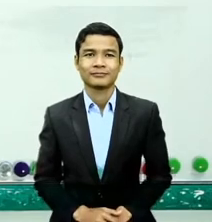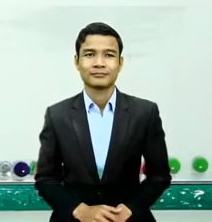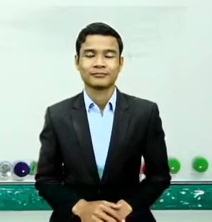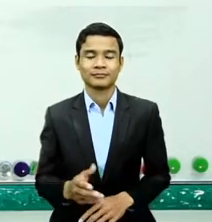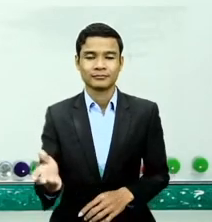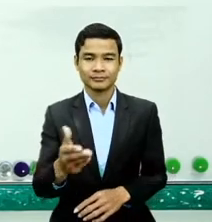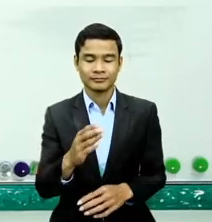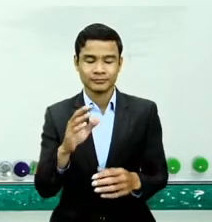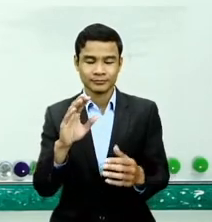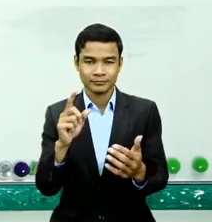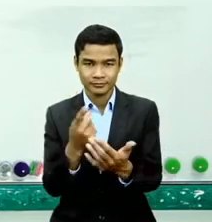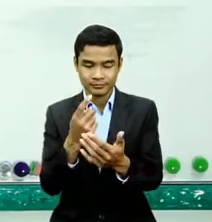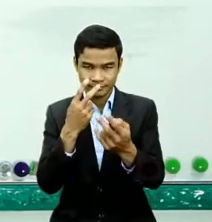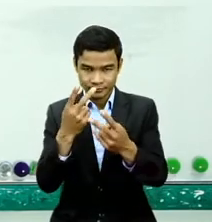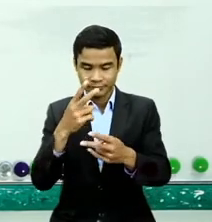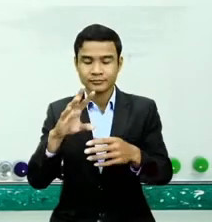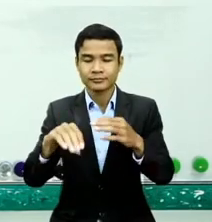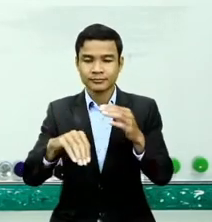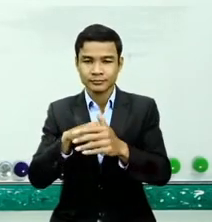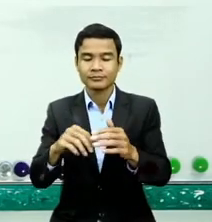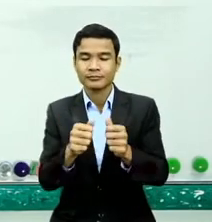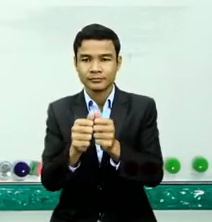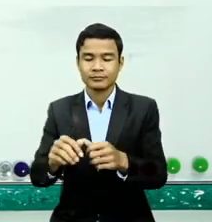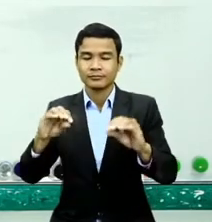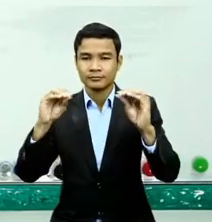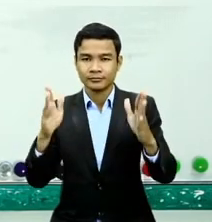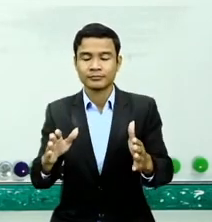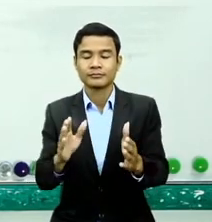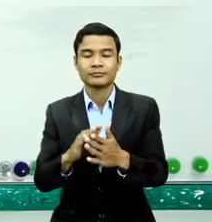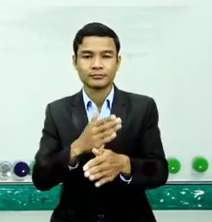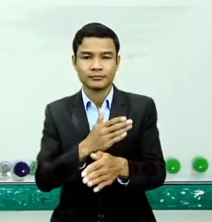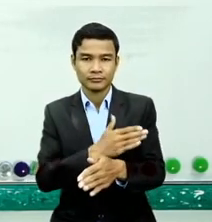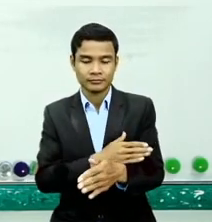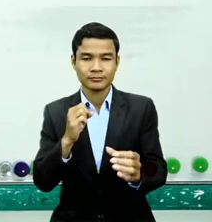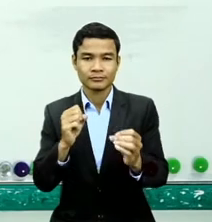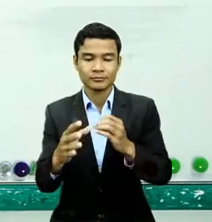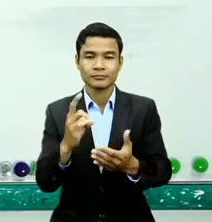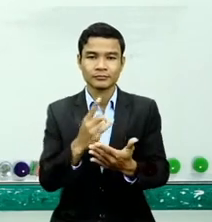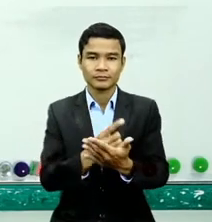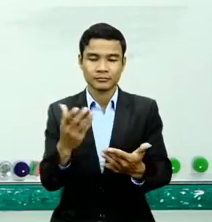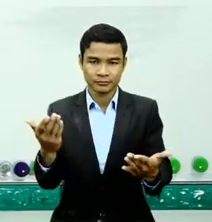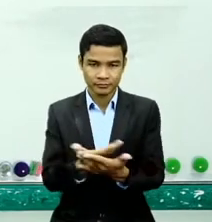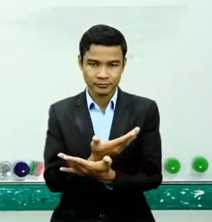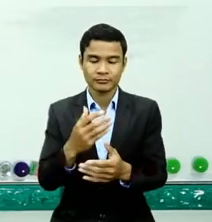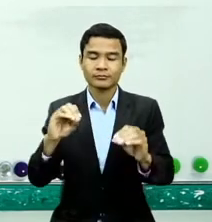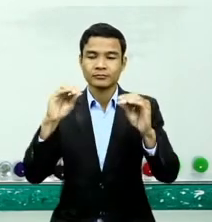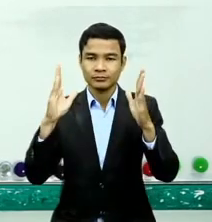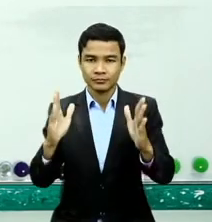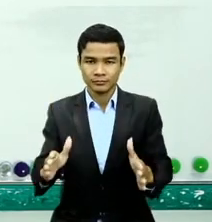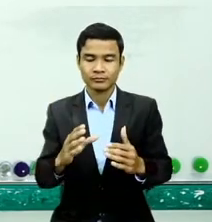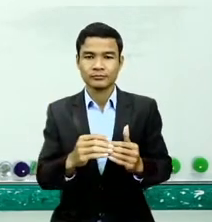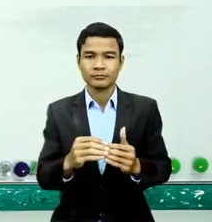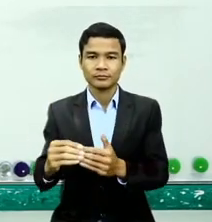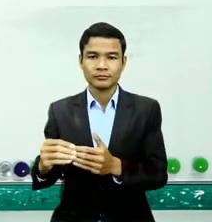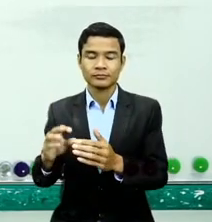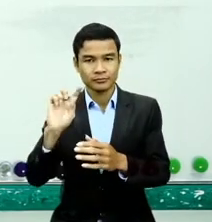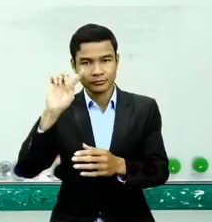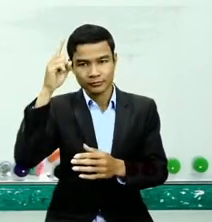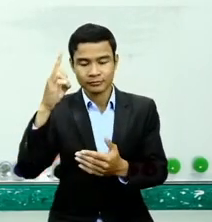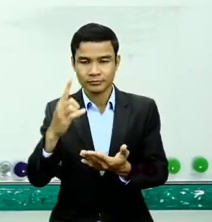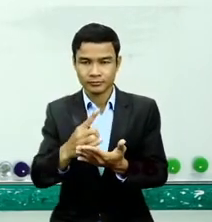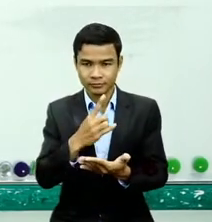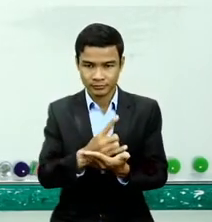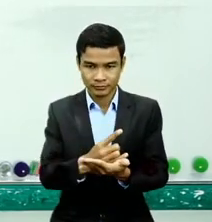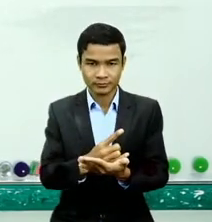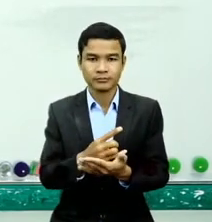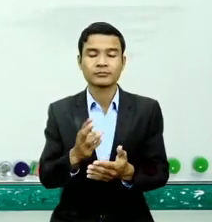Tho chú rốm riêng cho mùi nẹ cổ tiết. Chạy lời ní, môn nâng chấp đa mê riêng thầm ấy phong đá. Nẹ cổ rốm nông con tớ rùm lực mê riêng đại